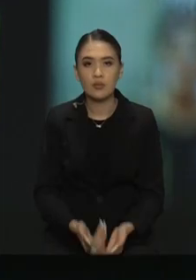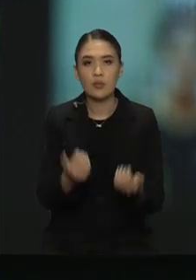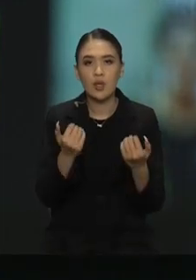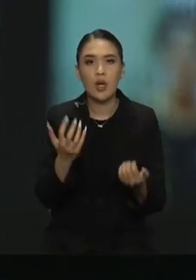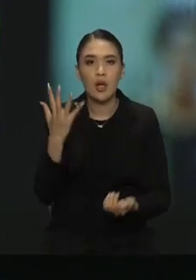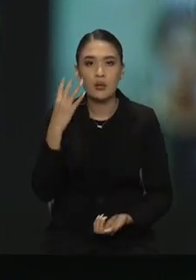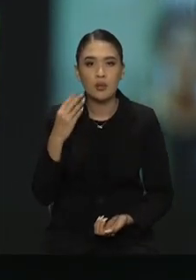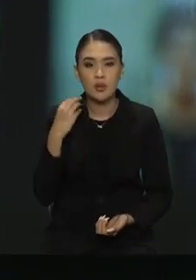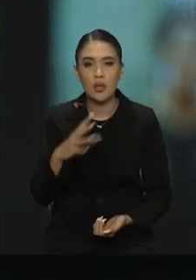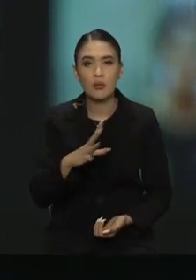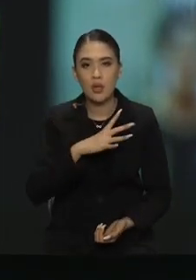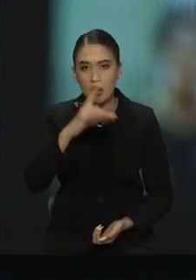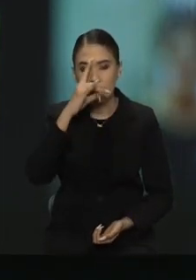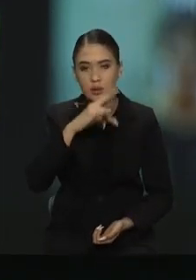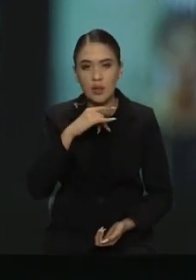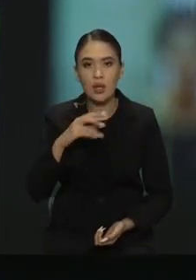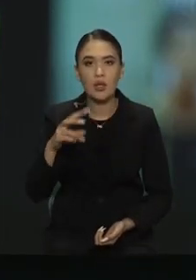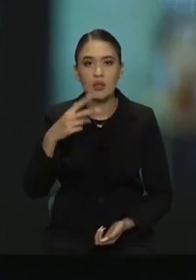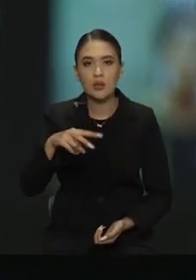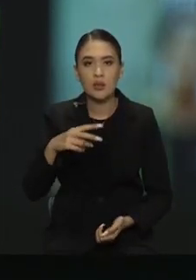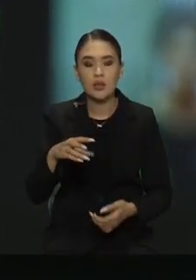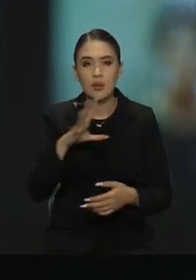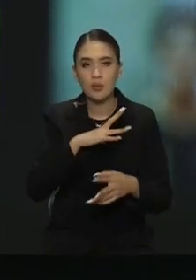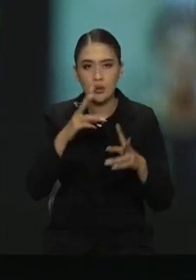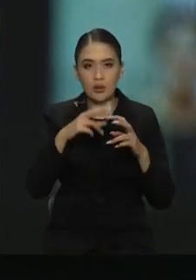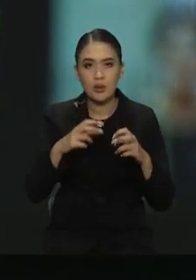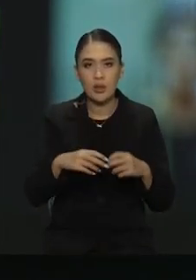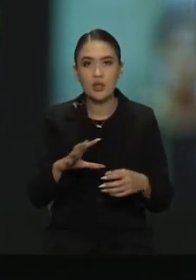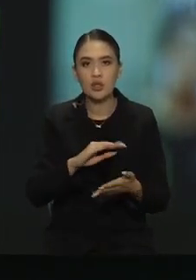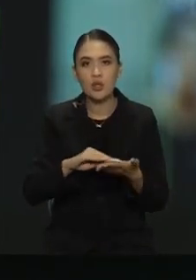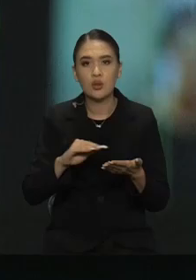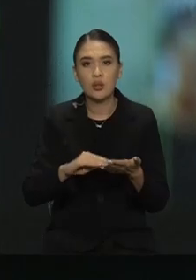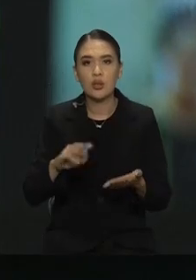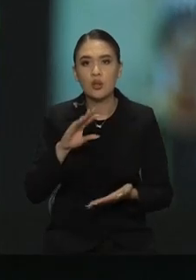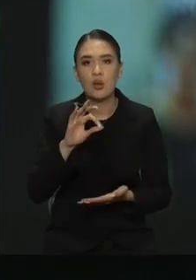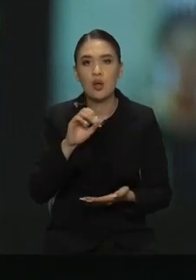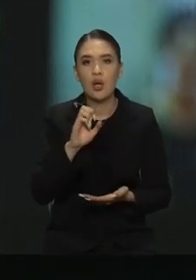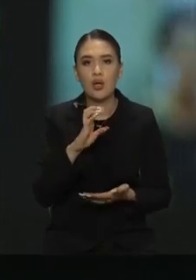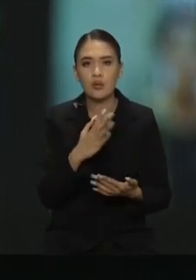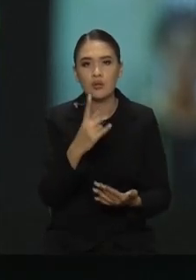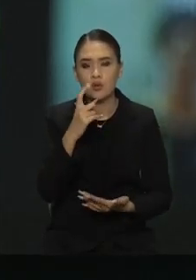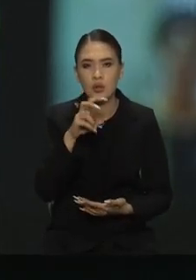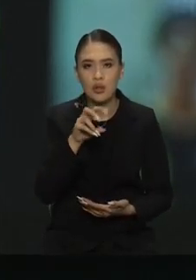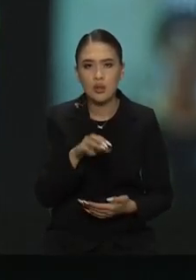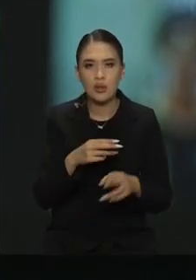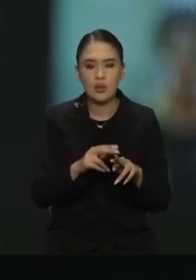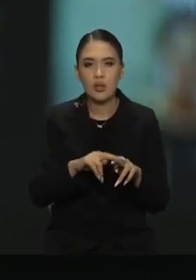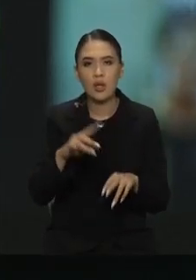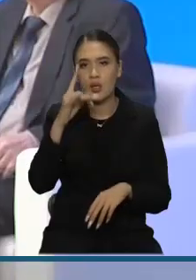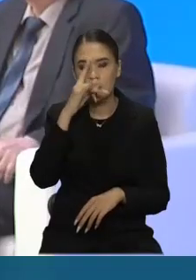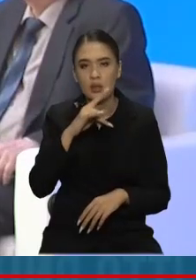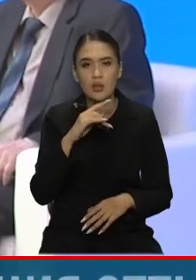Бүгін Алматыда қазақ әдебиетінде детектив жанрының негізін қалаған жазушы Кемел Тоқаевтың 100 жылдығына орай қазақ